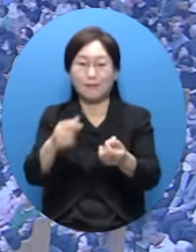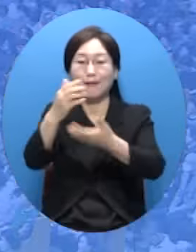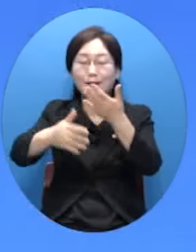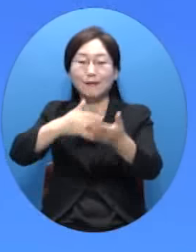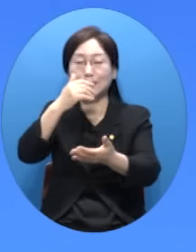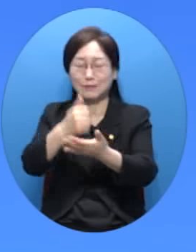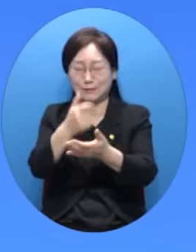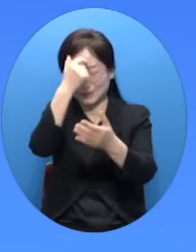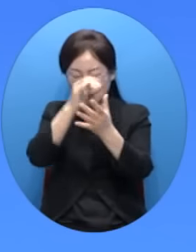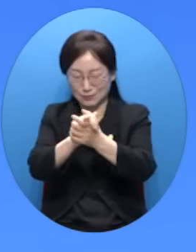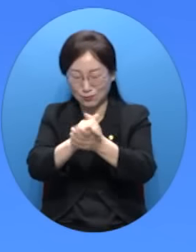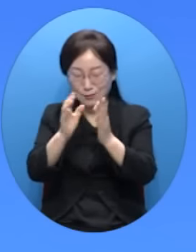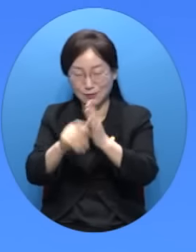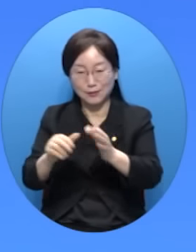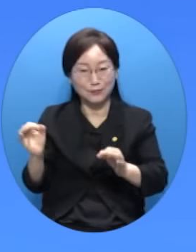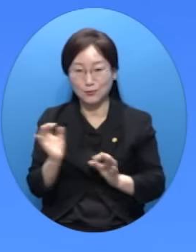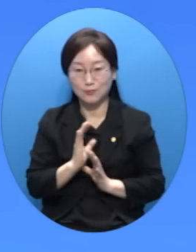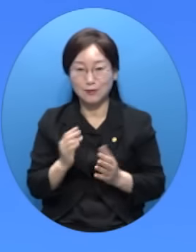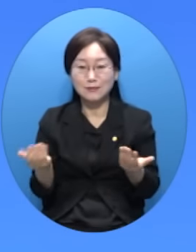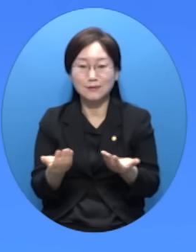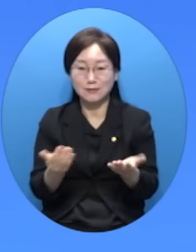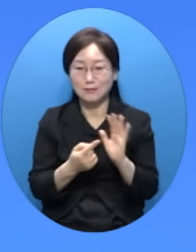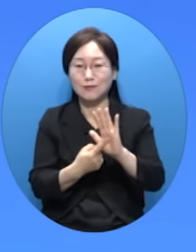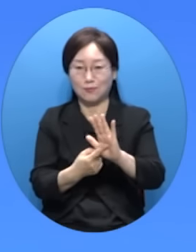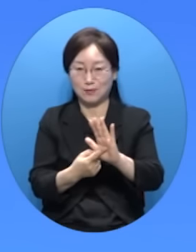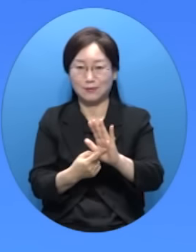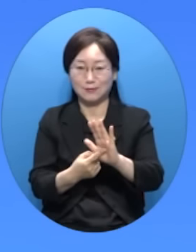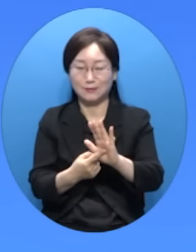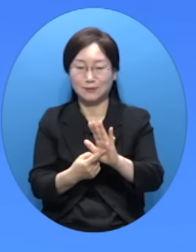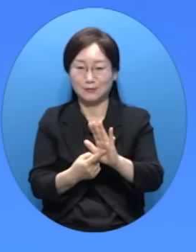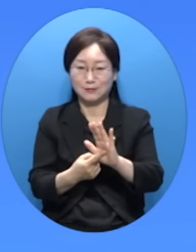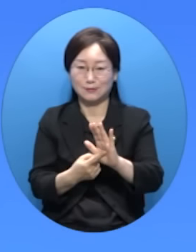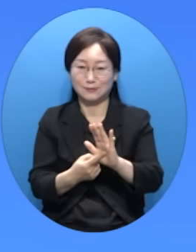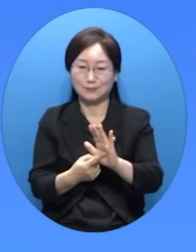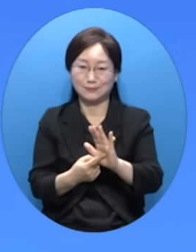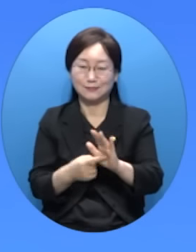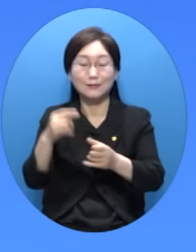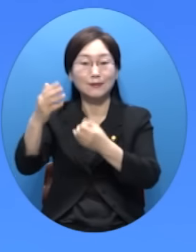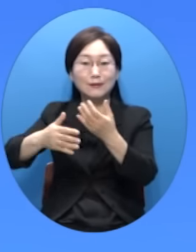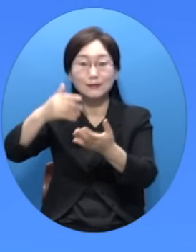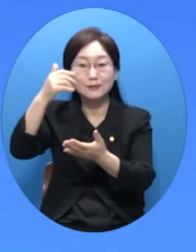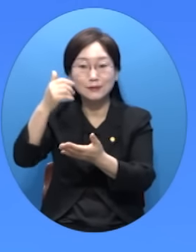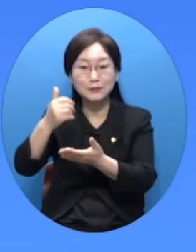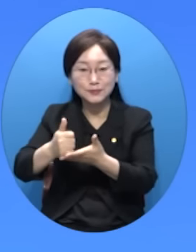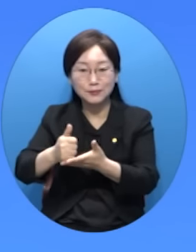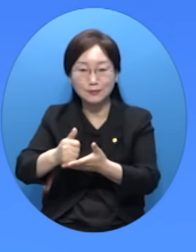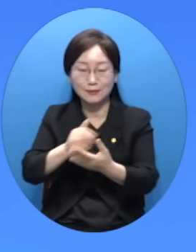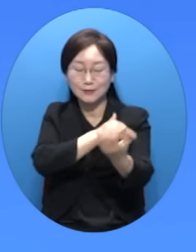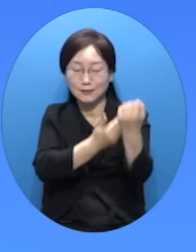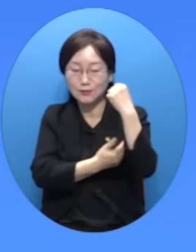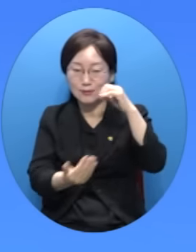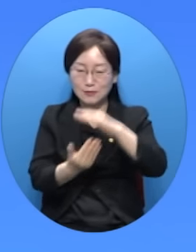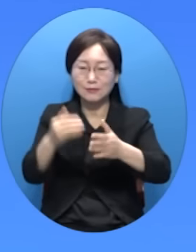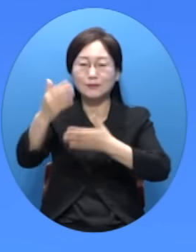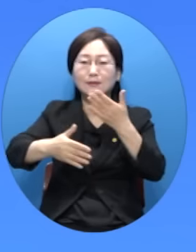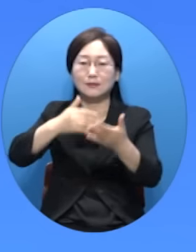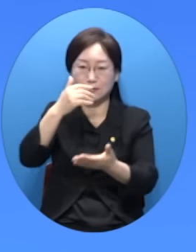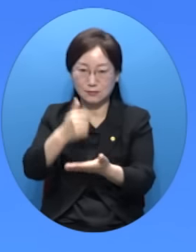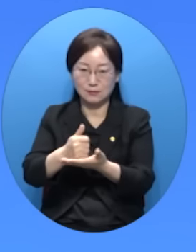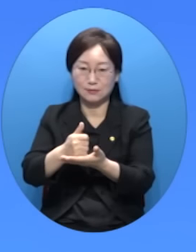하나님 앞에 기도할 때 놀라운 역사가 나타나게 되는 것입니다. 하나님은 전지전능하신 하나님이십니다.